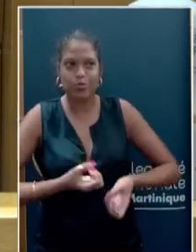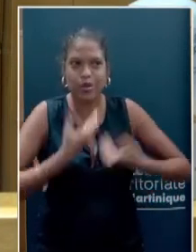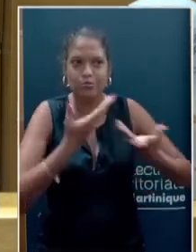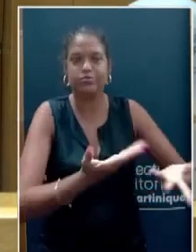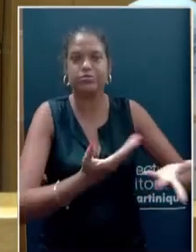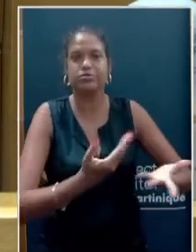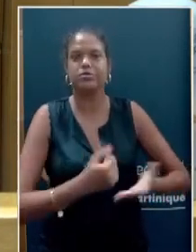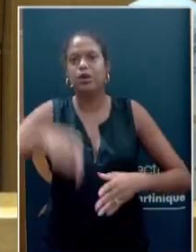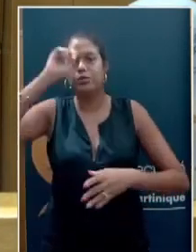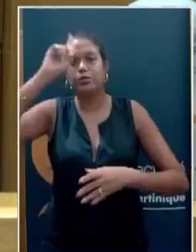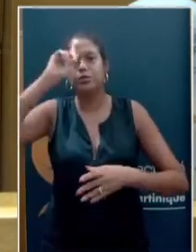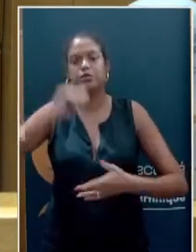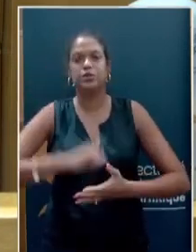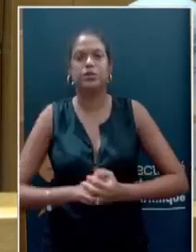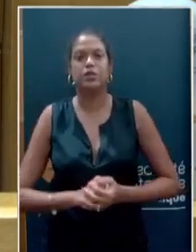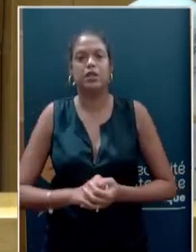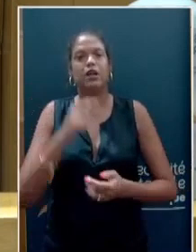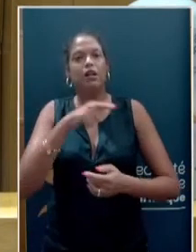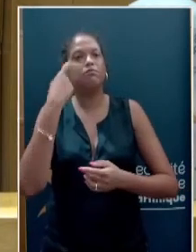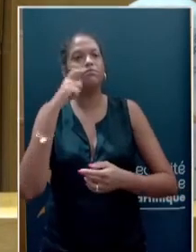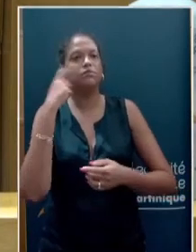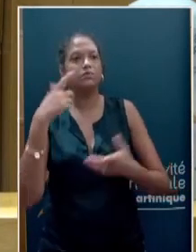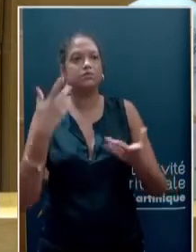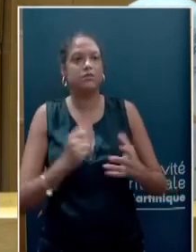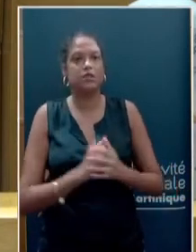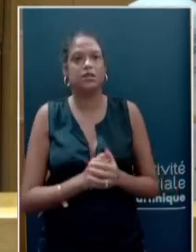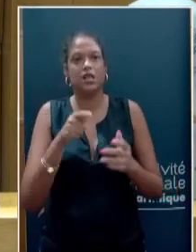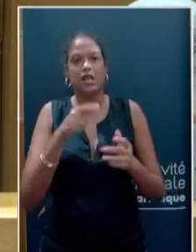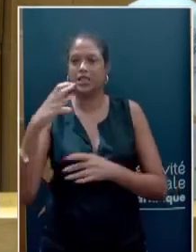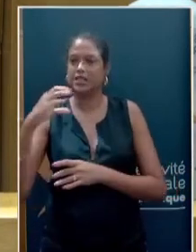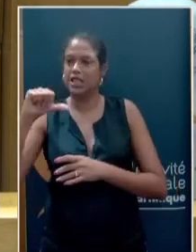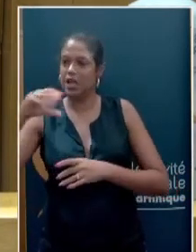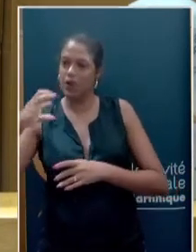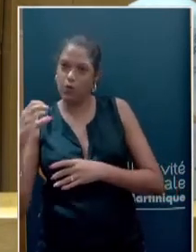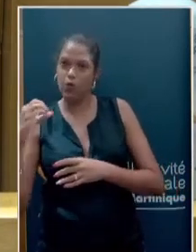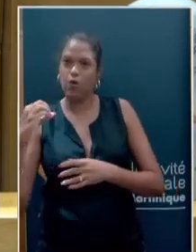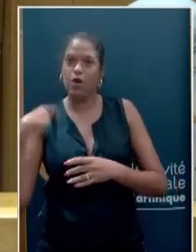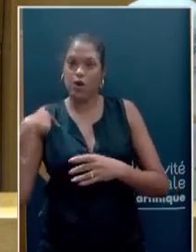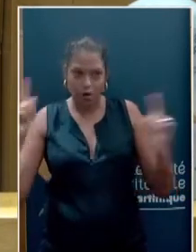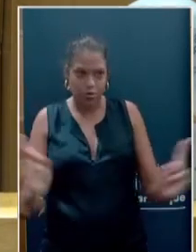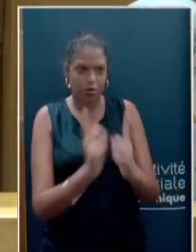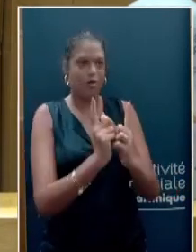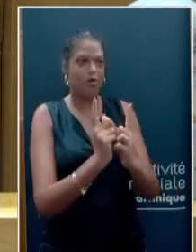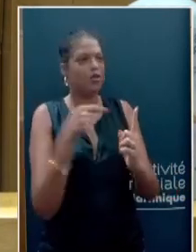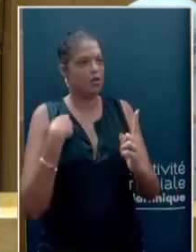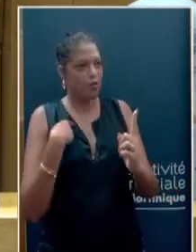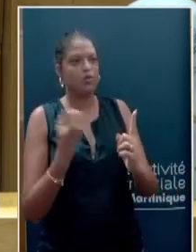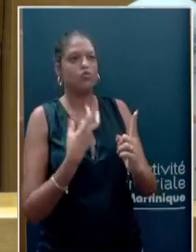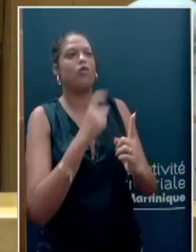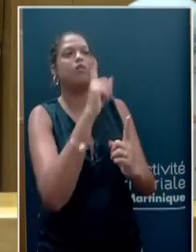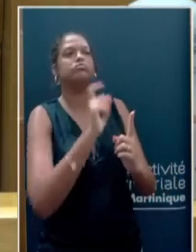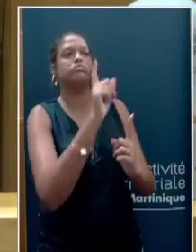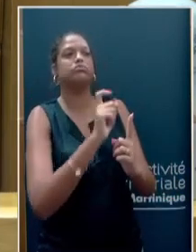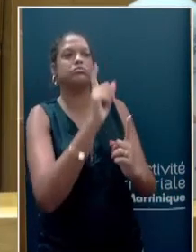rencontre souvent dans le cadre de la CAO et je lui fais parfois des interrogations. Il sait que je